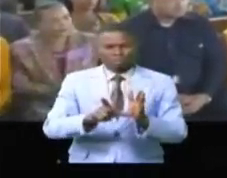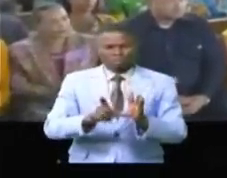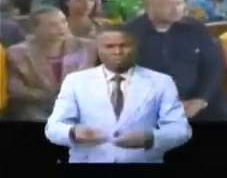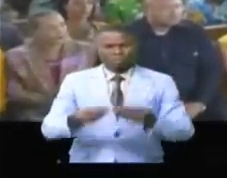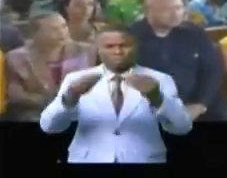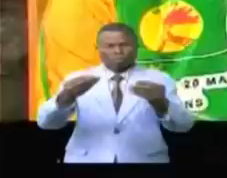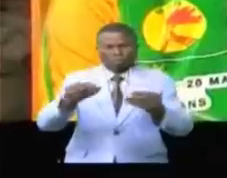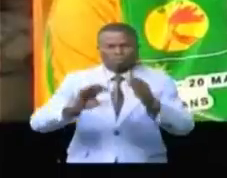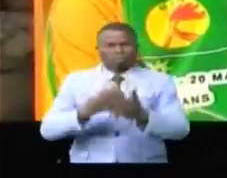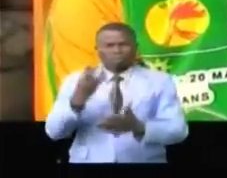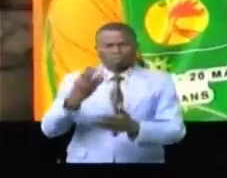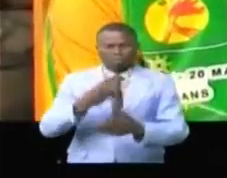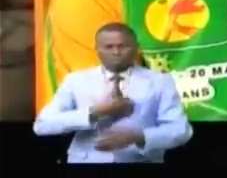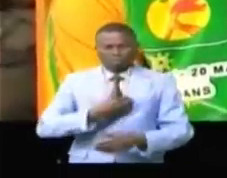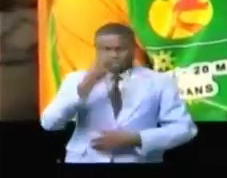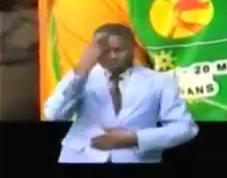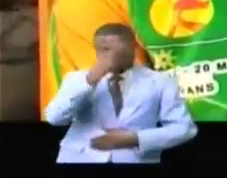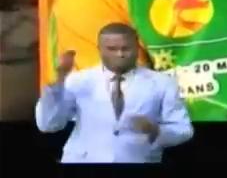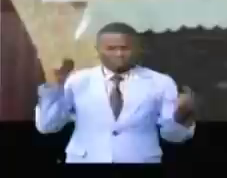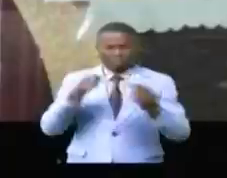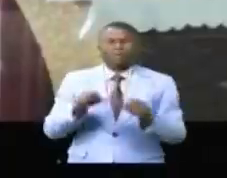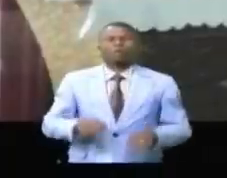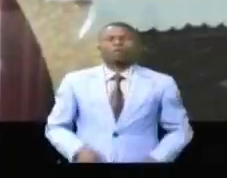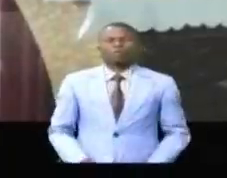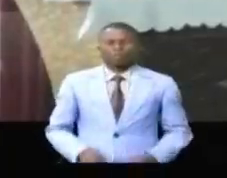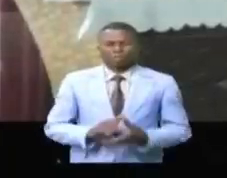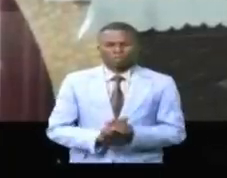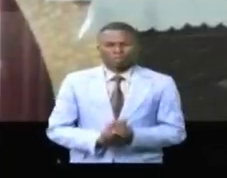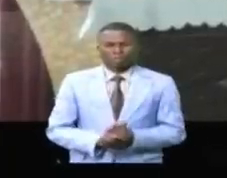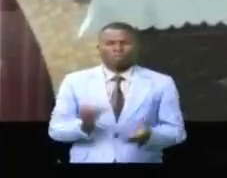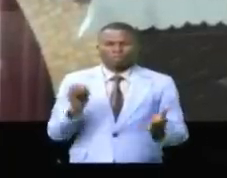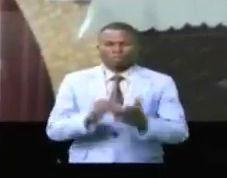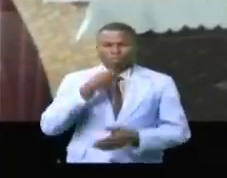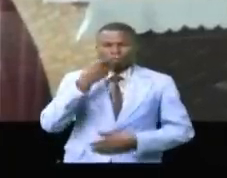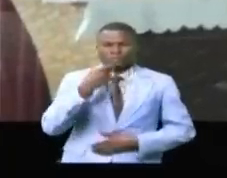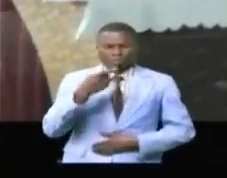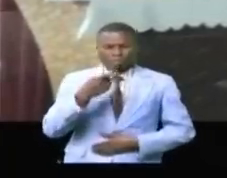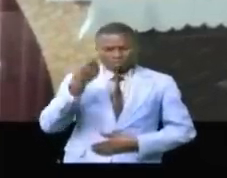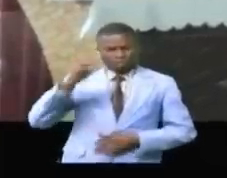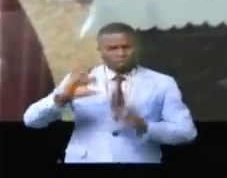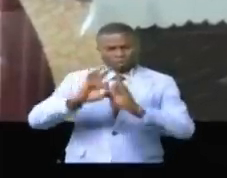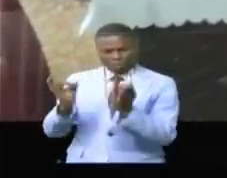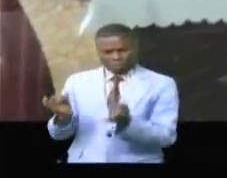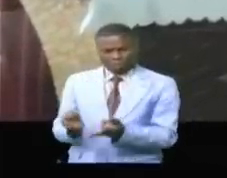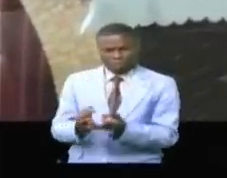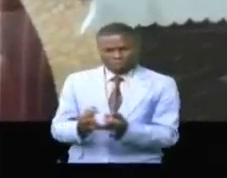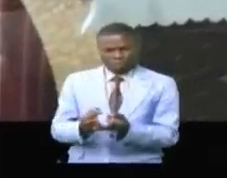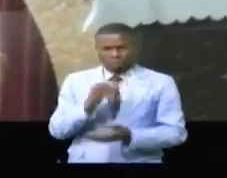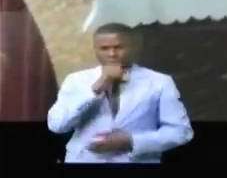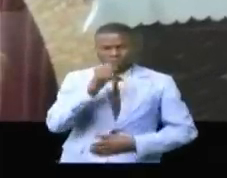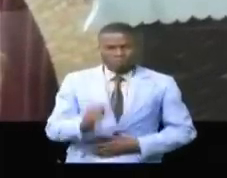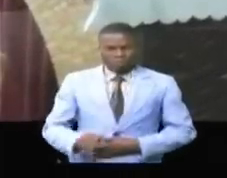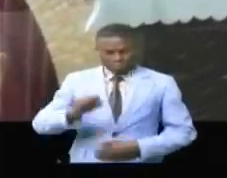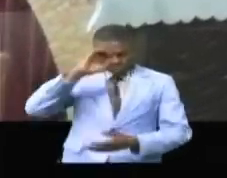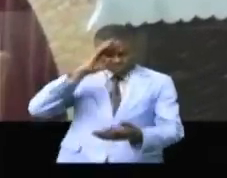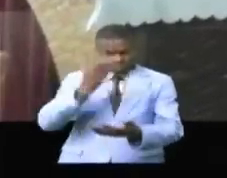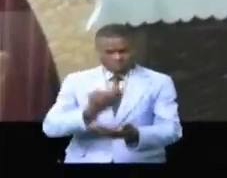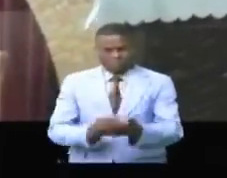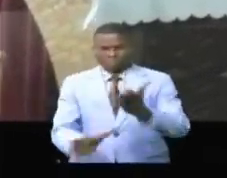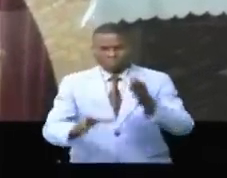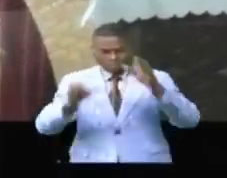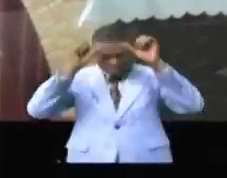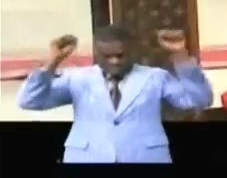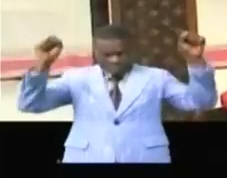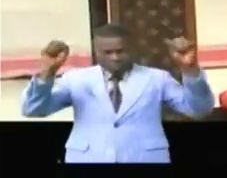sa foi catholique jusqu'à son dernier souffle. Prenant la parole pour le compte de la famille, l'ancien vice-premier ministre